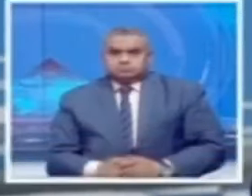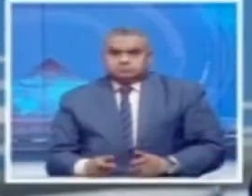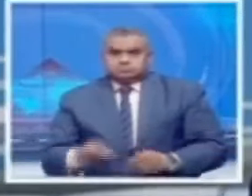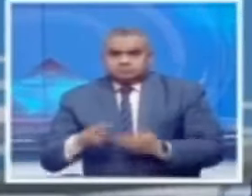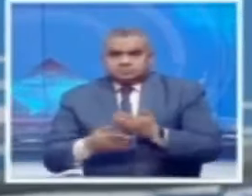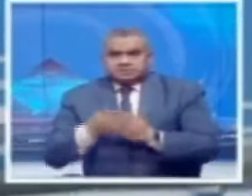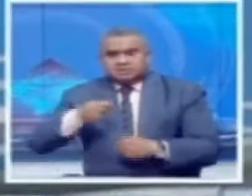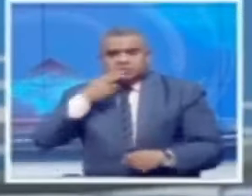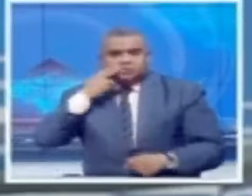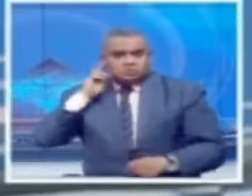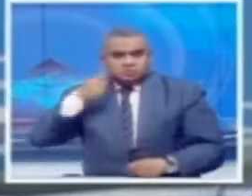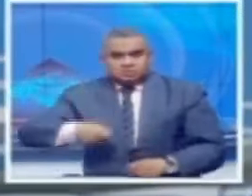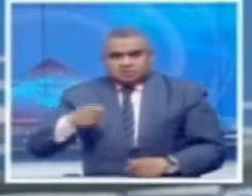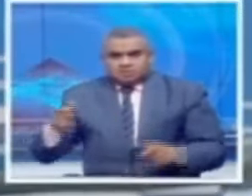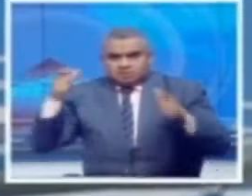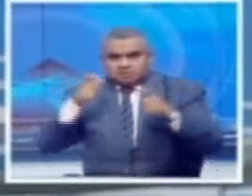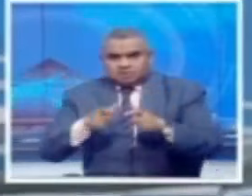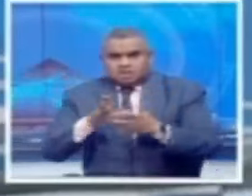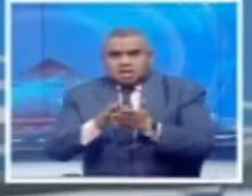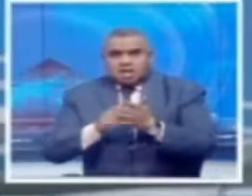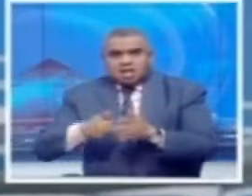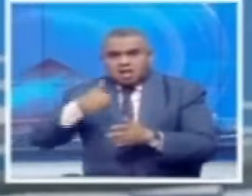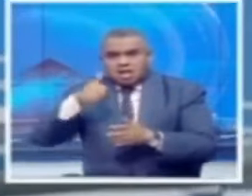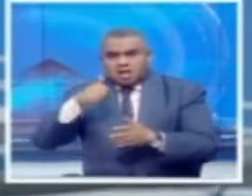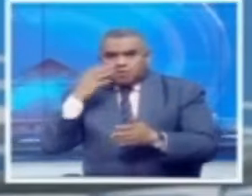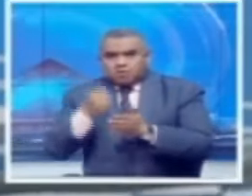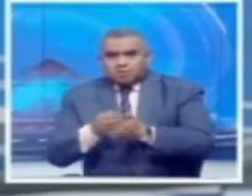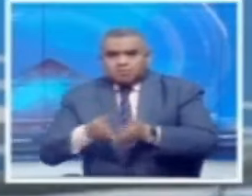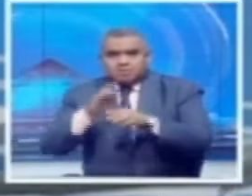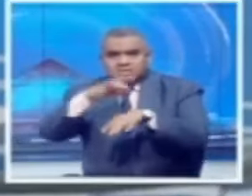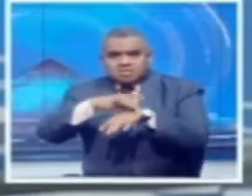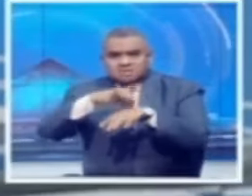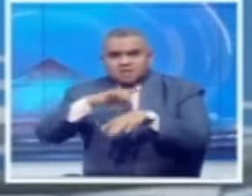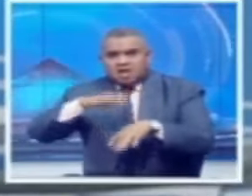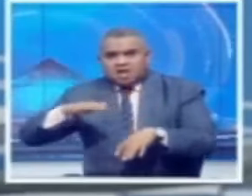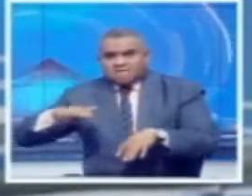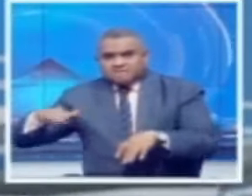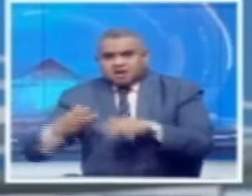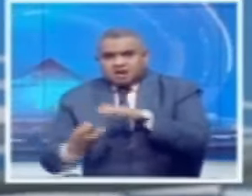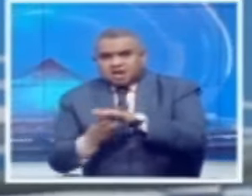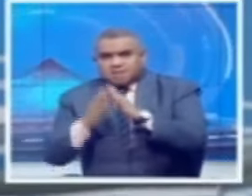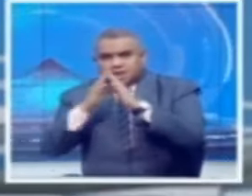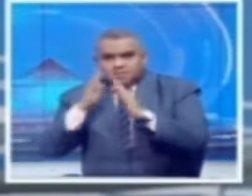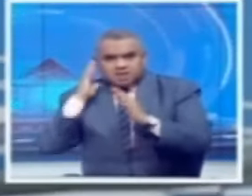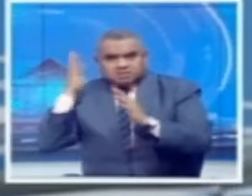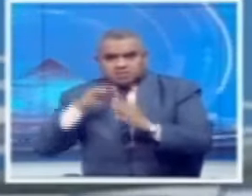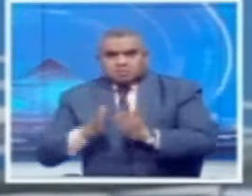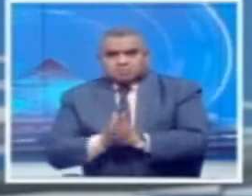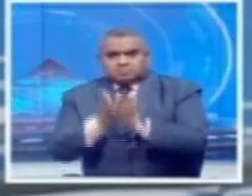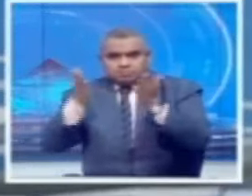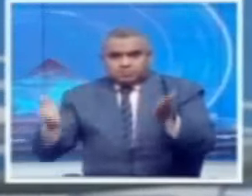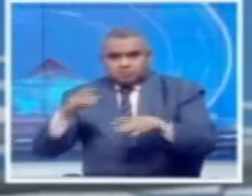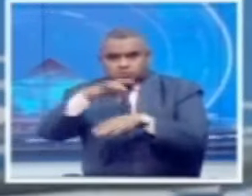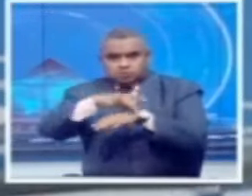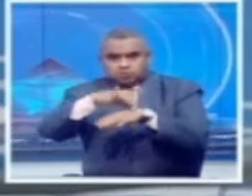أهلا بكم من جديد. انعقدت فعاليات المؤتمر الأول لتخصصات طب الأطفال بالجامعات المصرية، حيث استعرض الأطباء